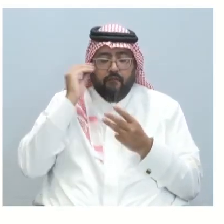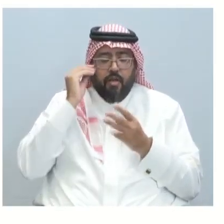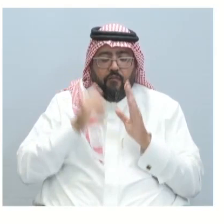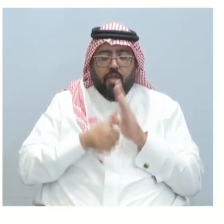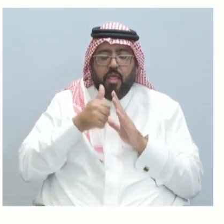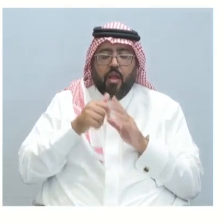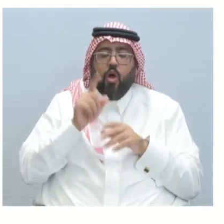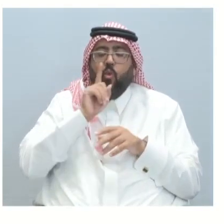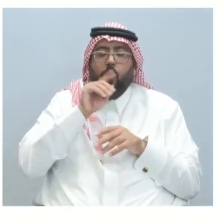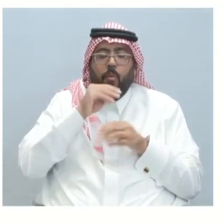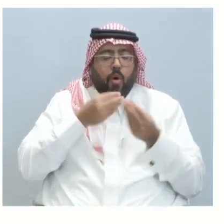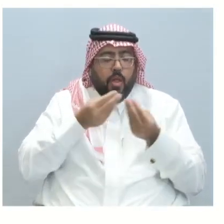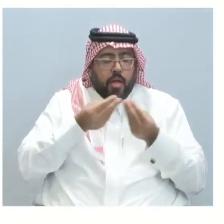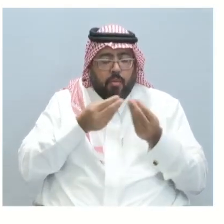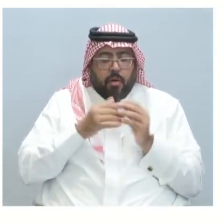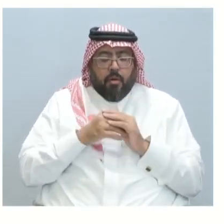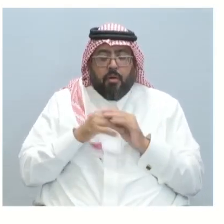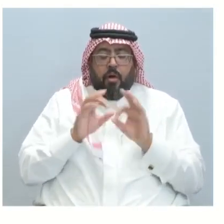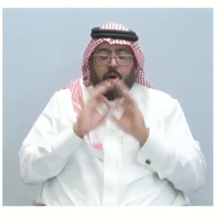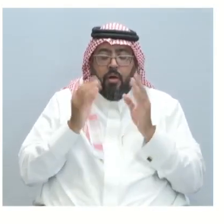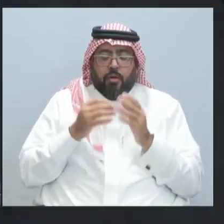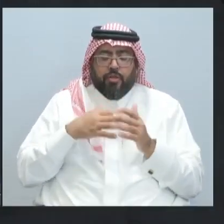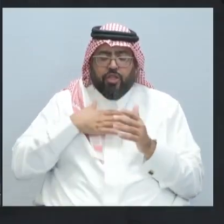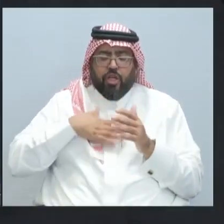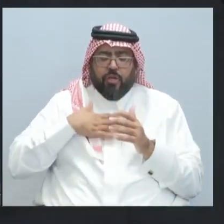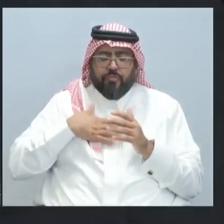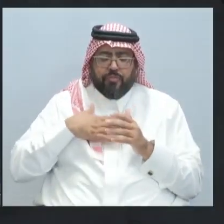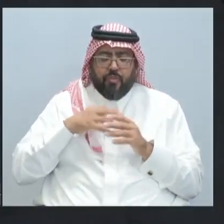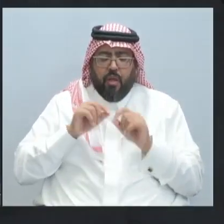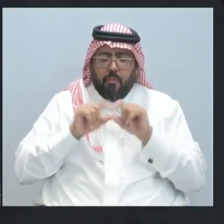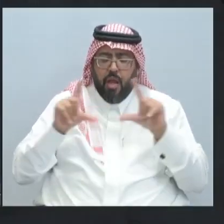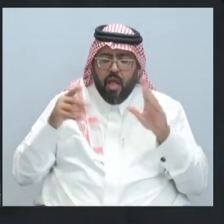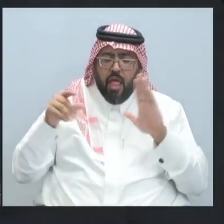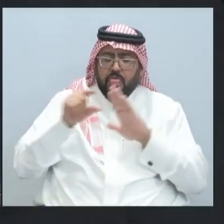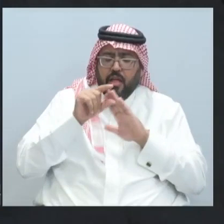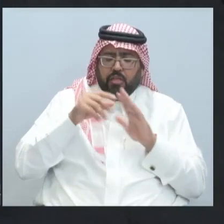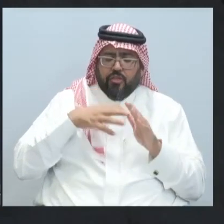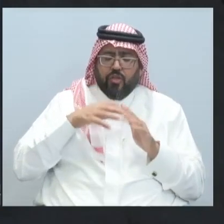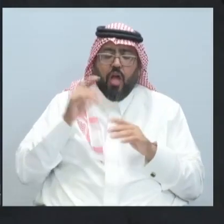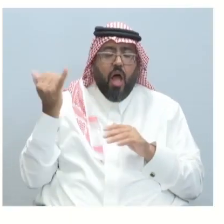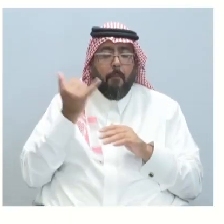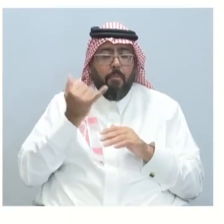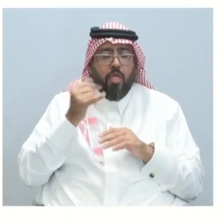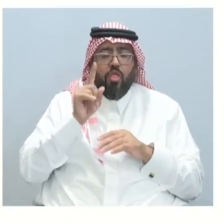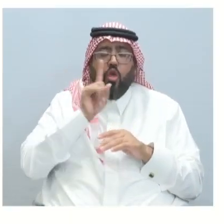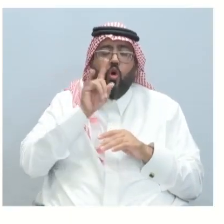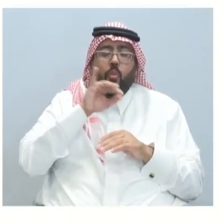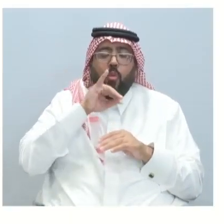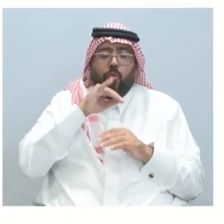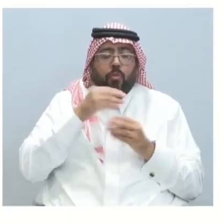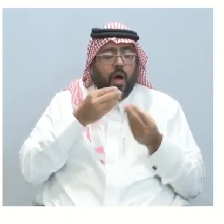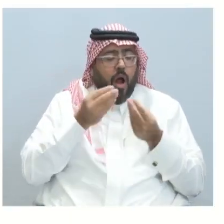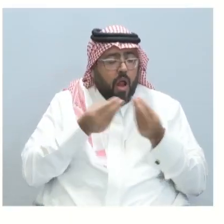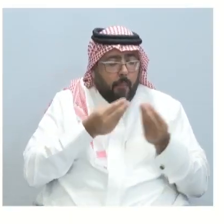الوالدين وختمنا ذلك كله باننا باذن الله مع نهايه هذا الدرس قد استشعرنا اهميه